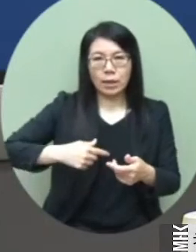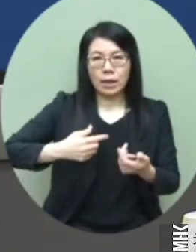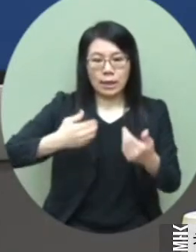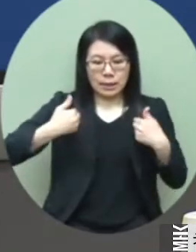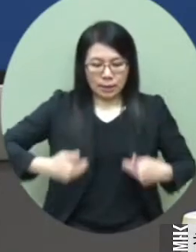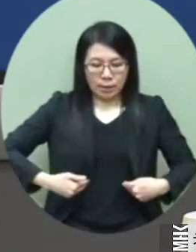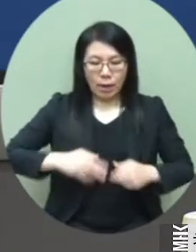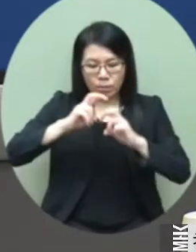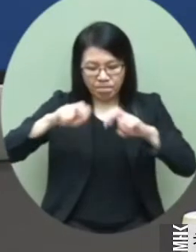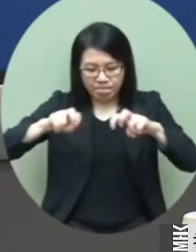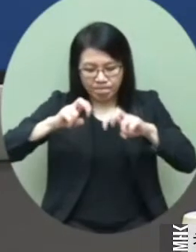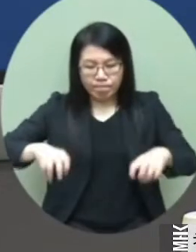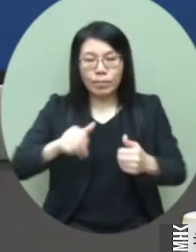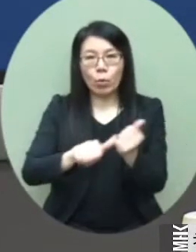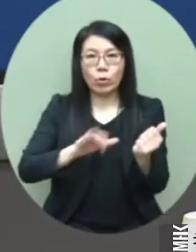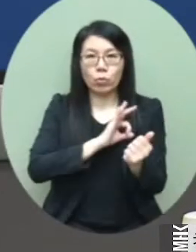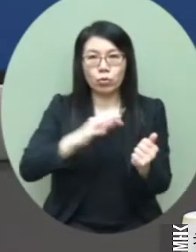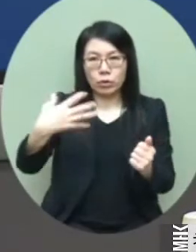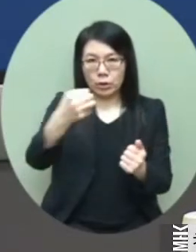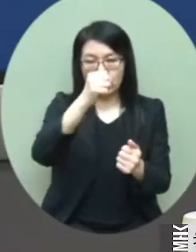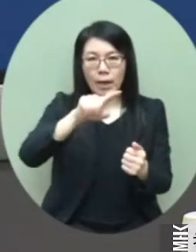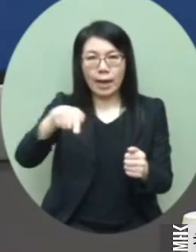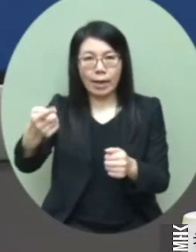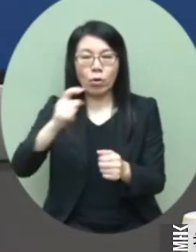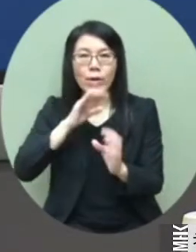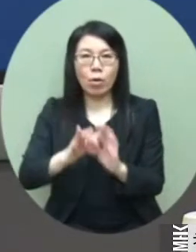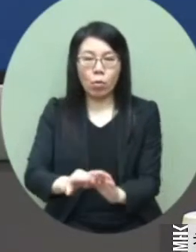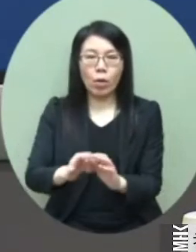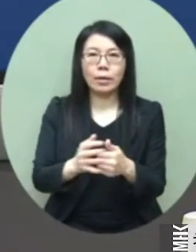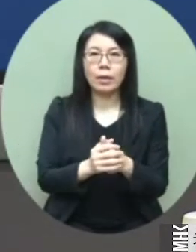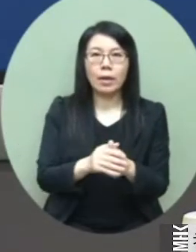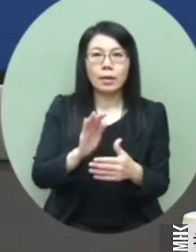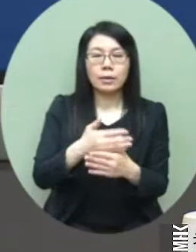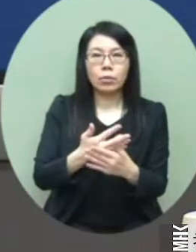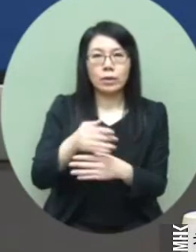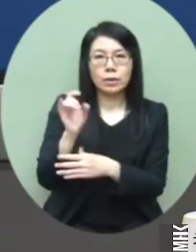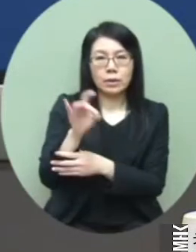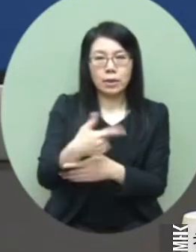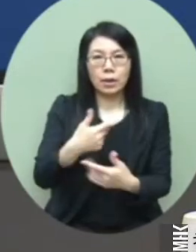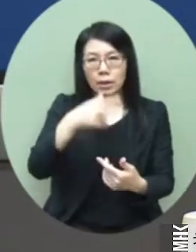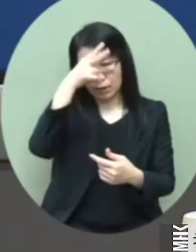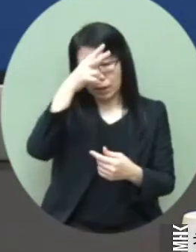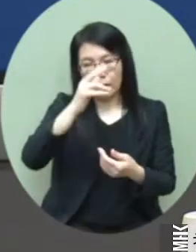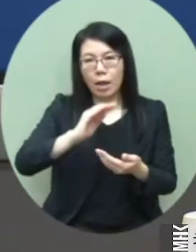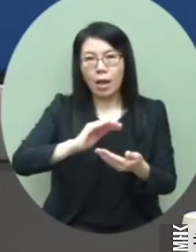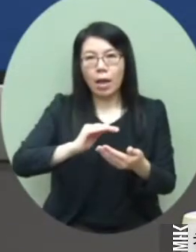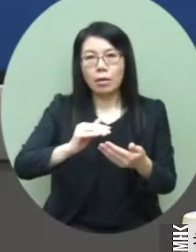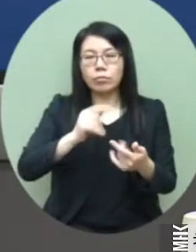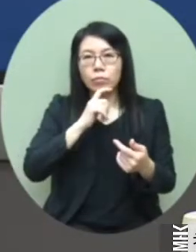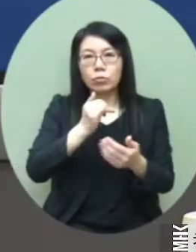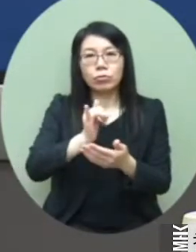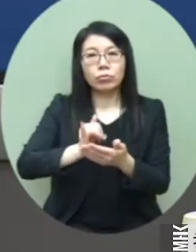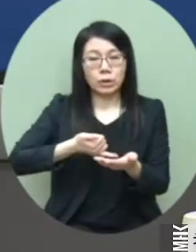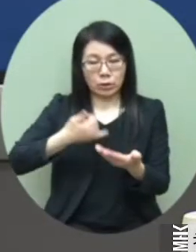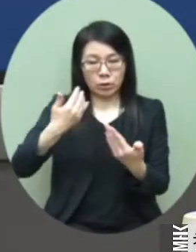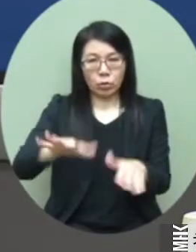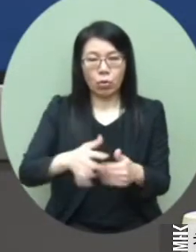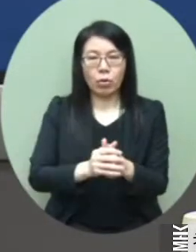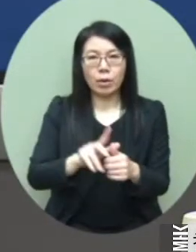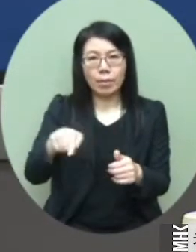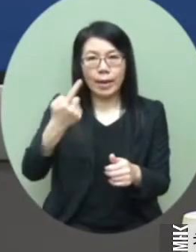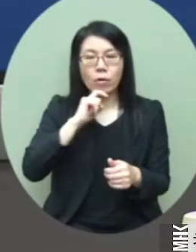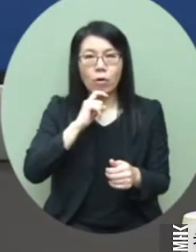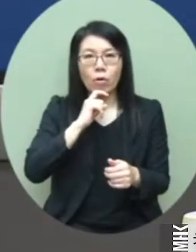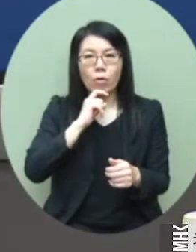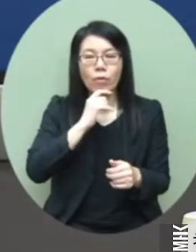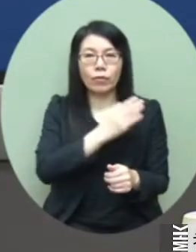嘅主席。另一位嘅官守成員，因為早前民政事務局局長徐英偉呢亦都係辭咗職。另一位嘅